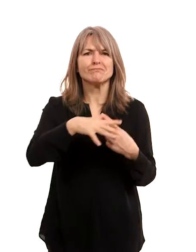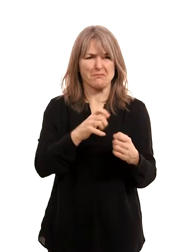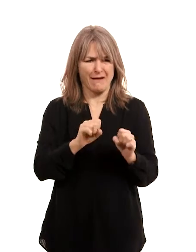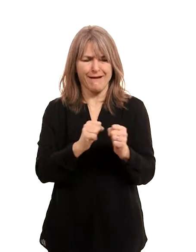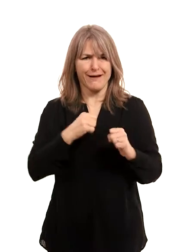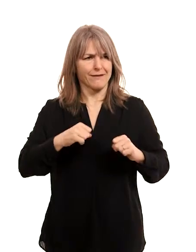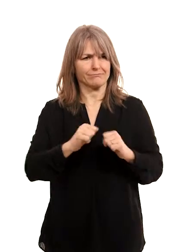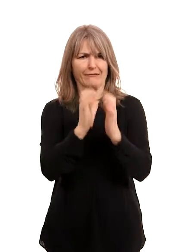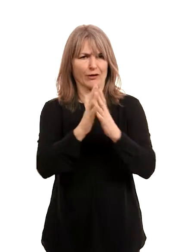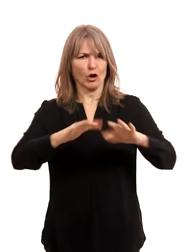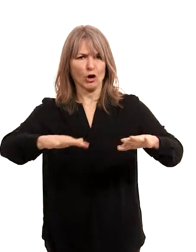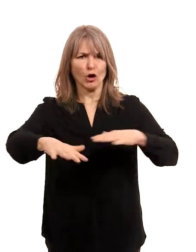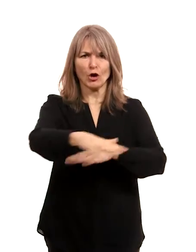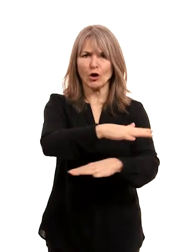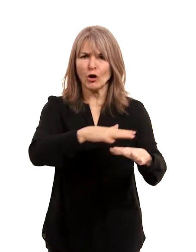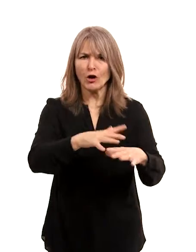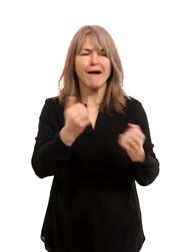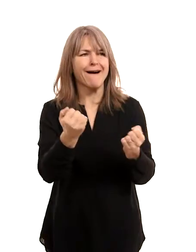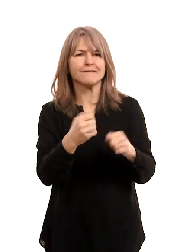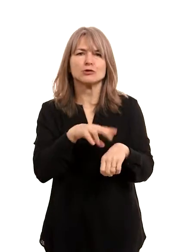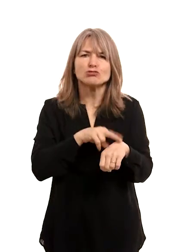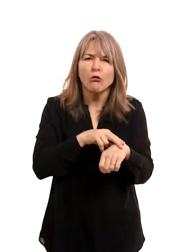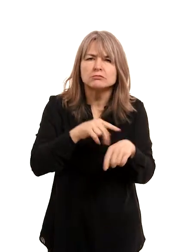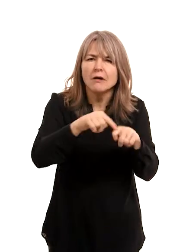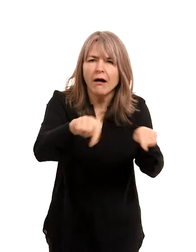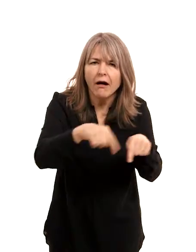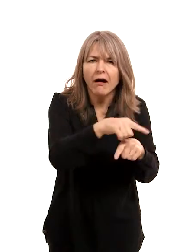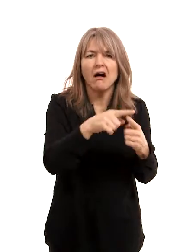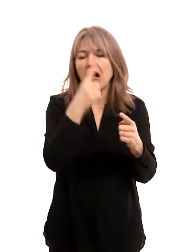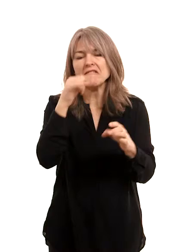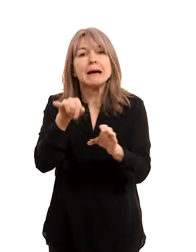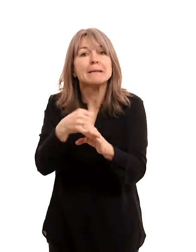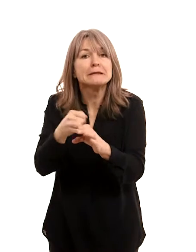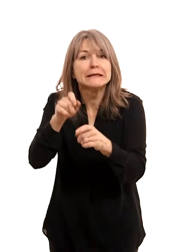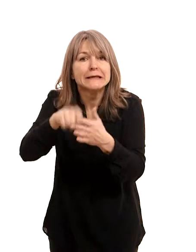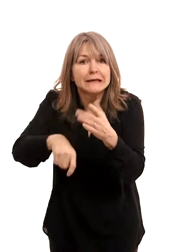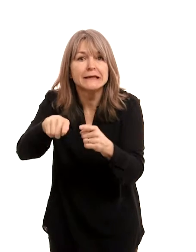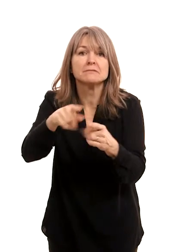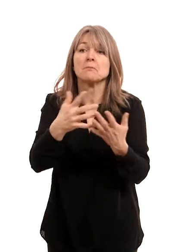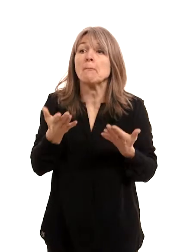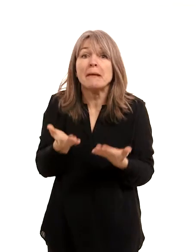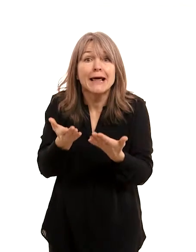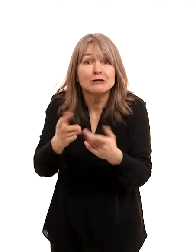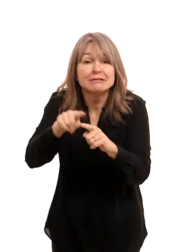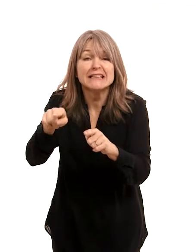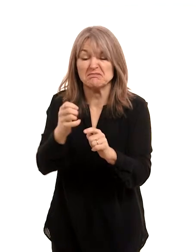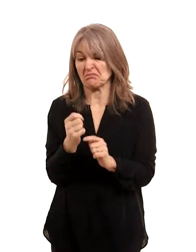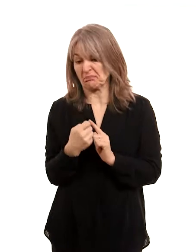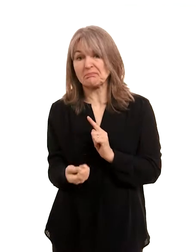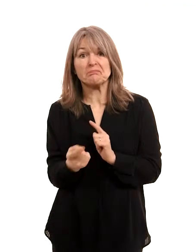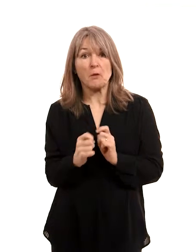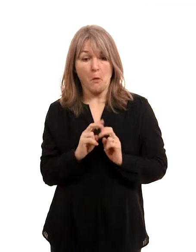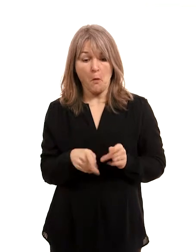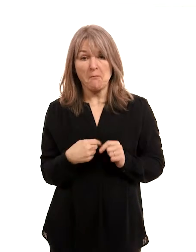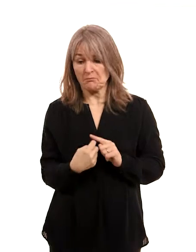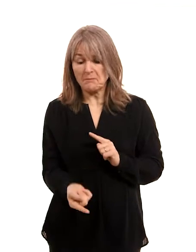chi bedygfa, mae gennych chi fferyllfa, mae gennych chi becws i lawr. Mae hanner canllad o'n hi fi, mae'n siop